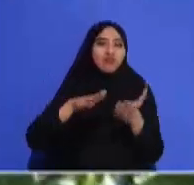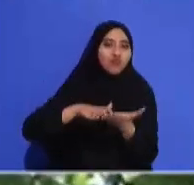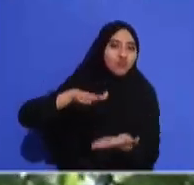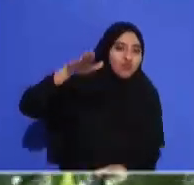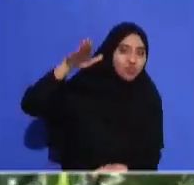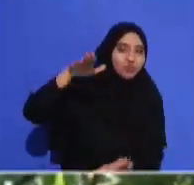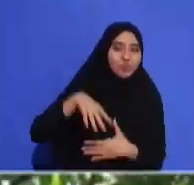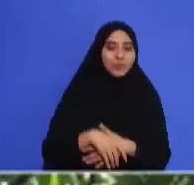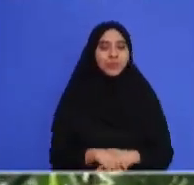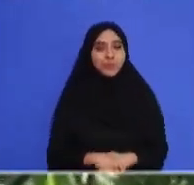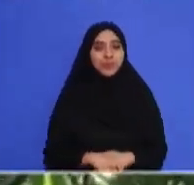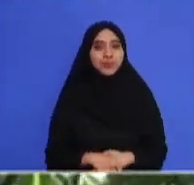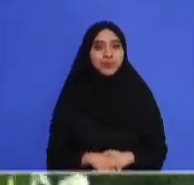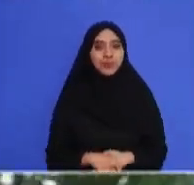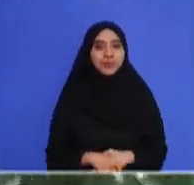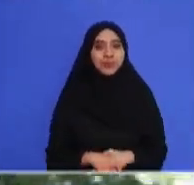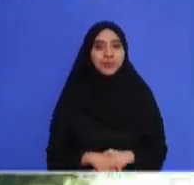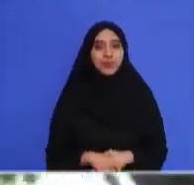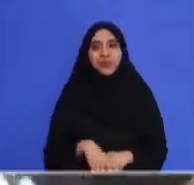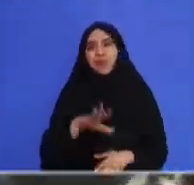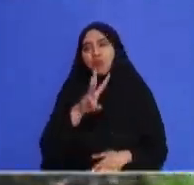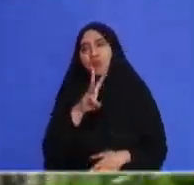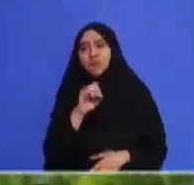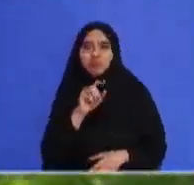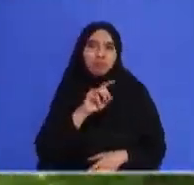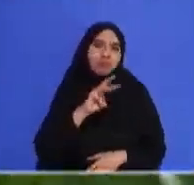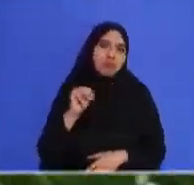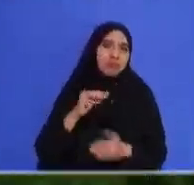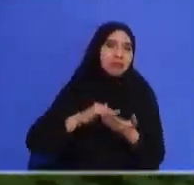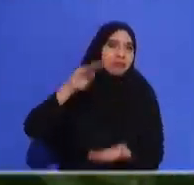inggilipun. Mekaten Adi Nugroho lan Wendy Wicaksono asung palapuran.